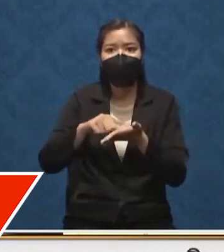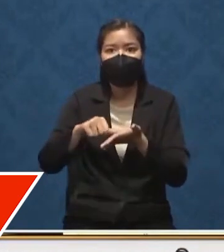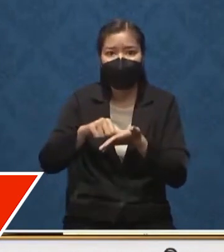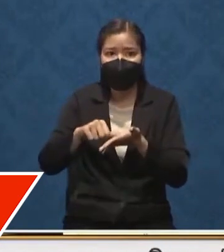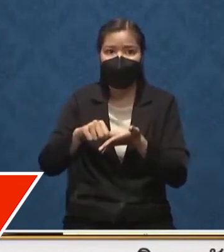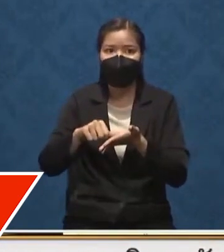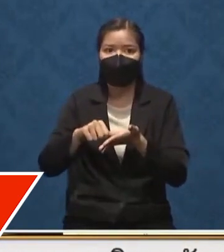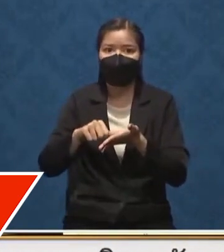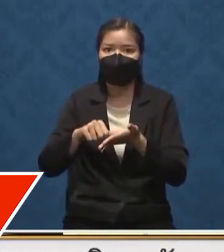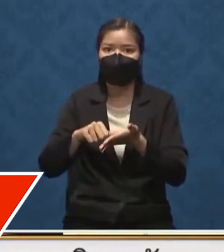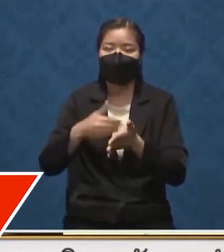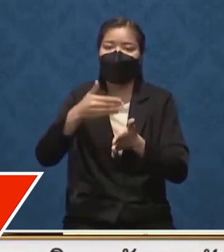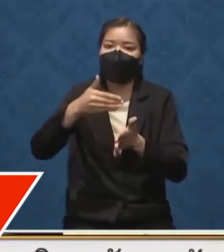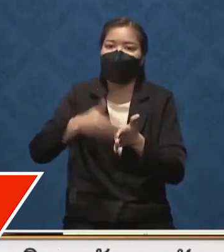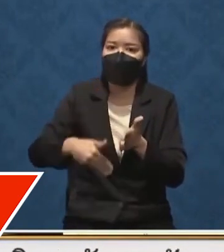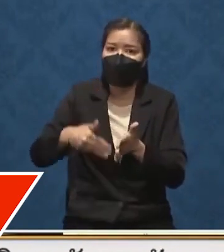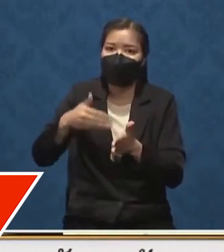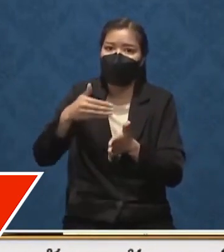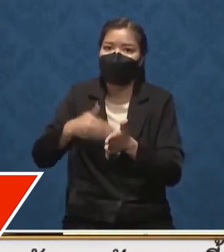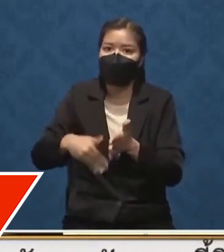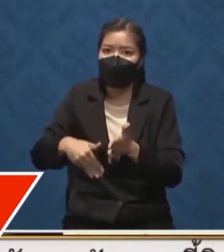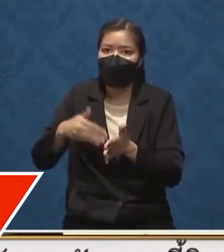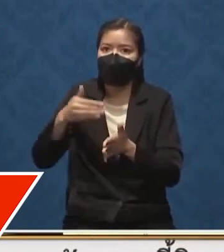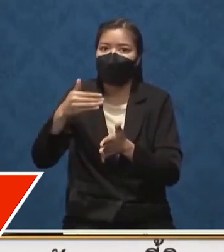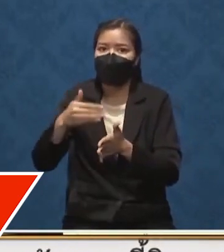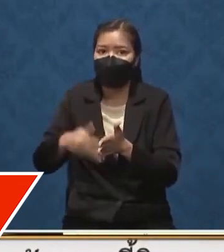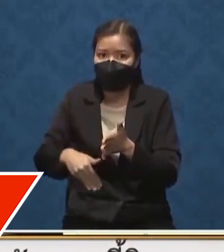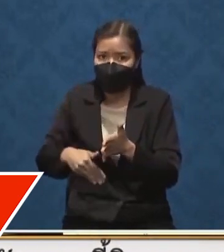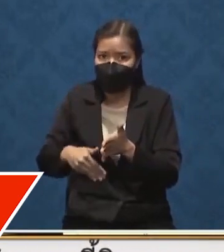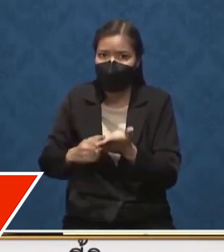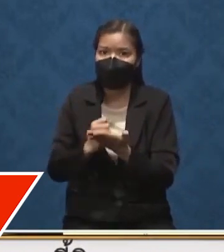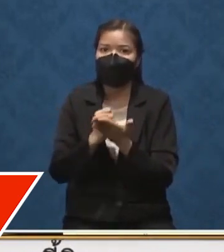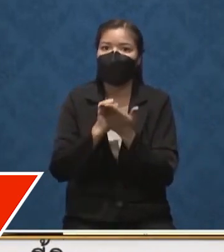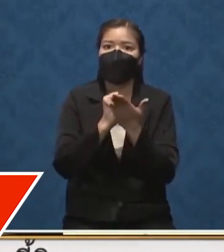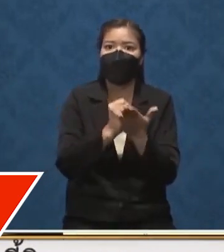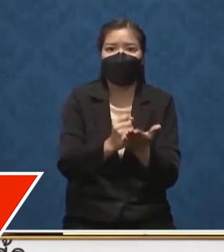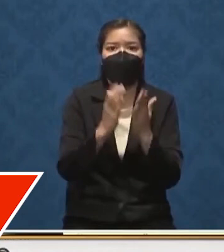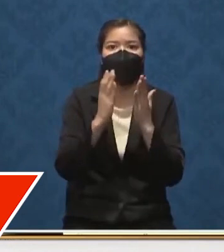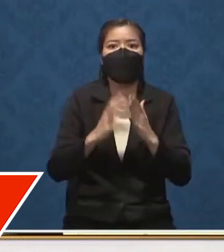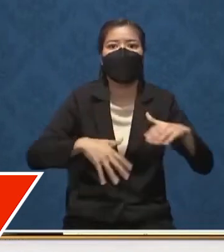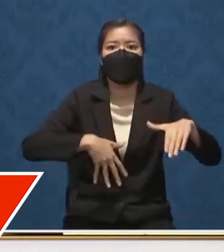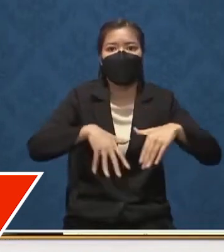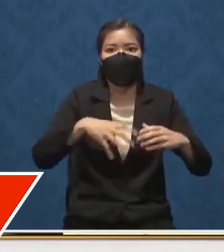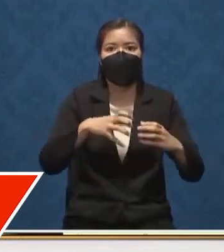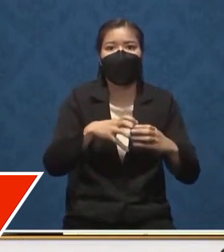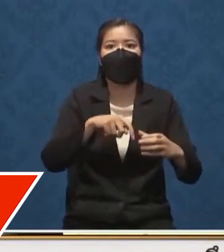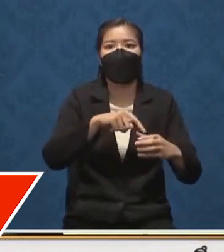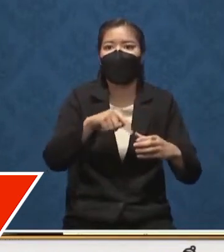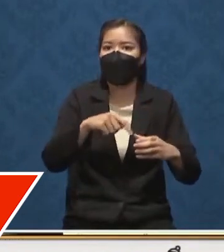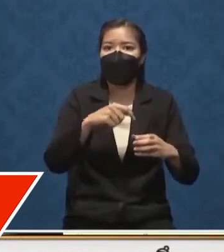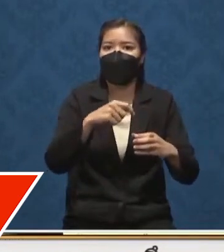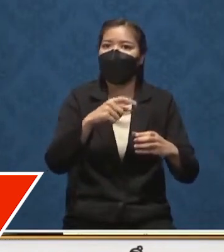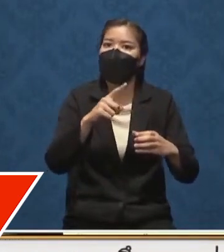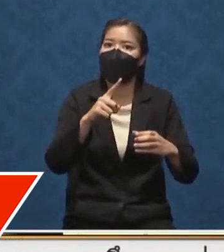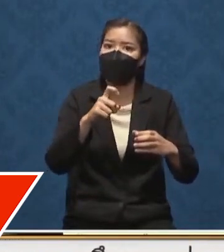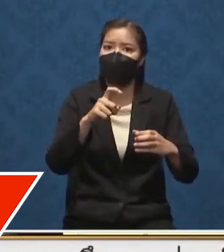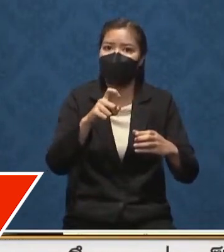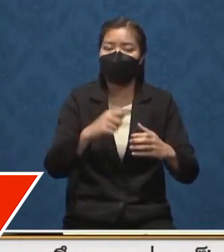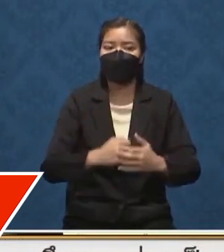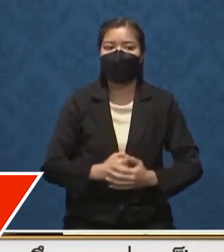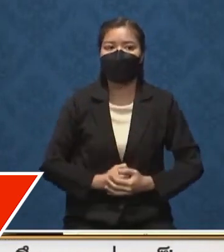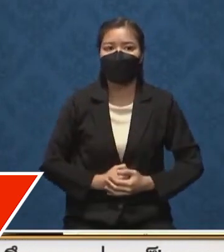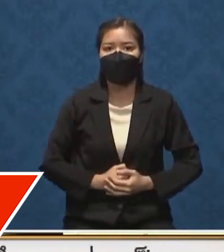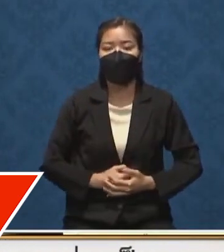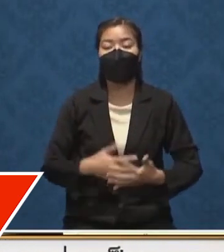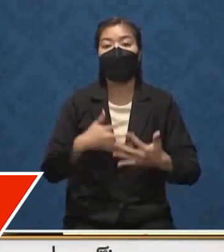ไม่สามารถที่จะตอบปัญหากับคนกลุ่มเล็กกลุ่มน้อยได้ไม่เป็นไรครับภายใต้